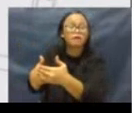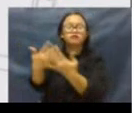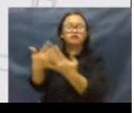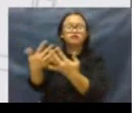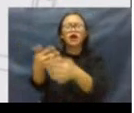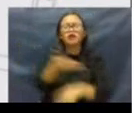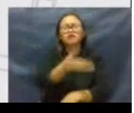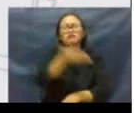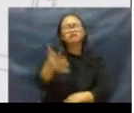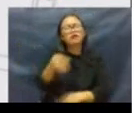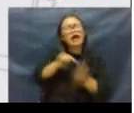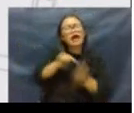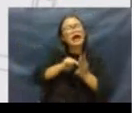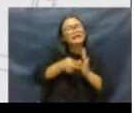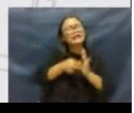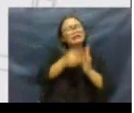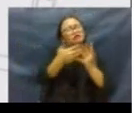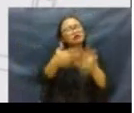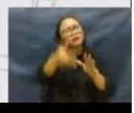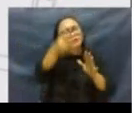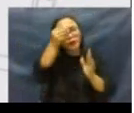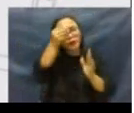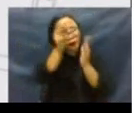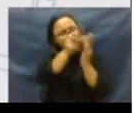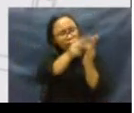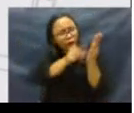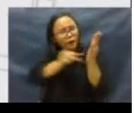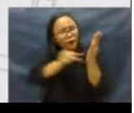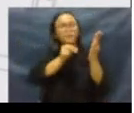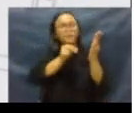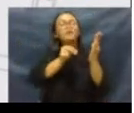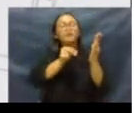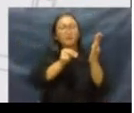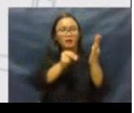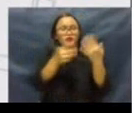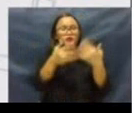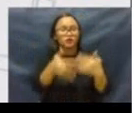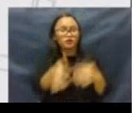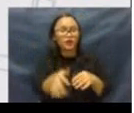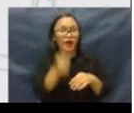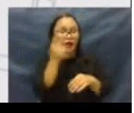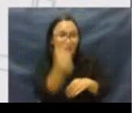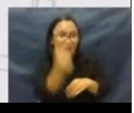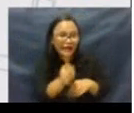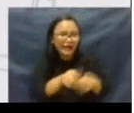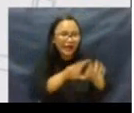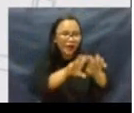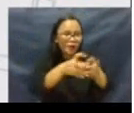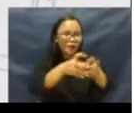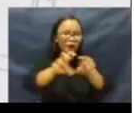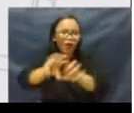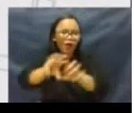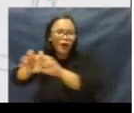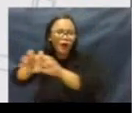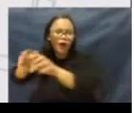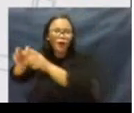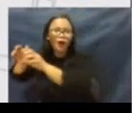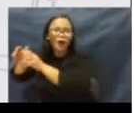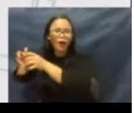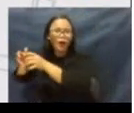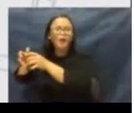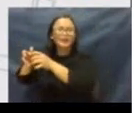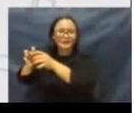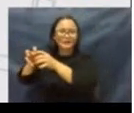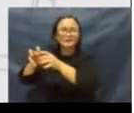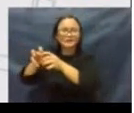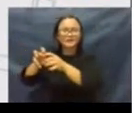coba ekstrak kata kunci-kata kuncinya, kemudian saya kelompok berdasarkan klasternya masing-masing. Di